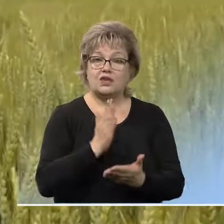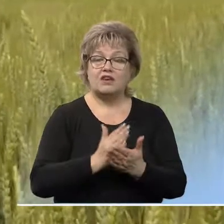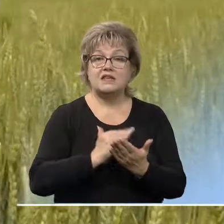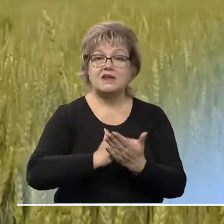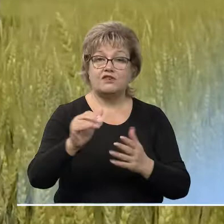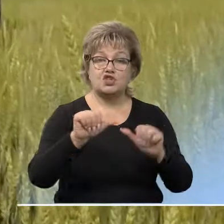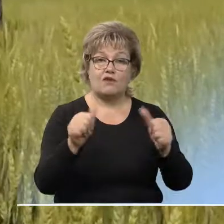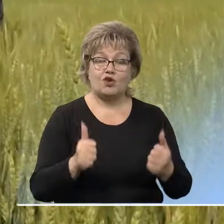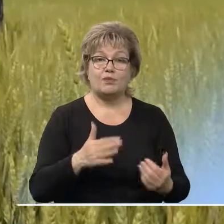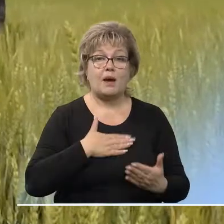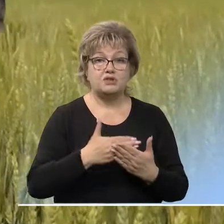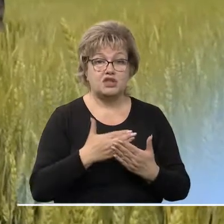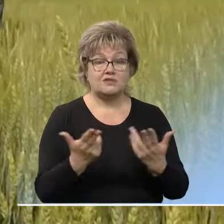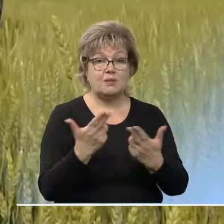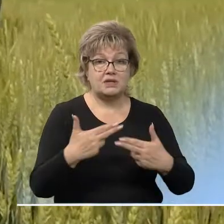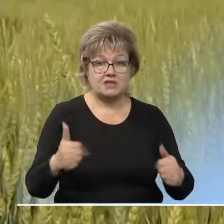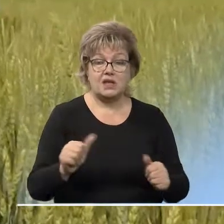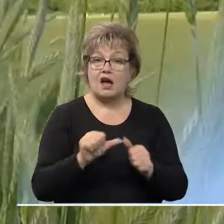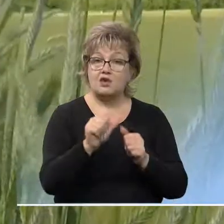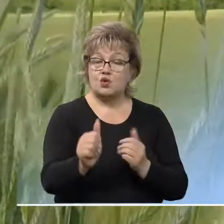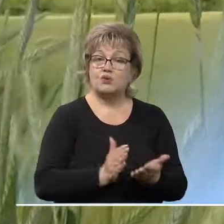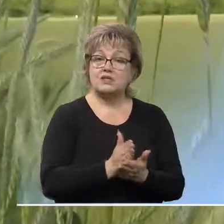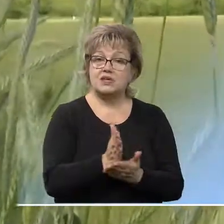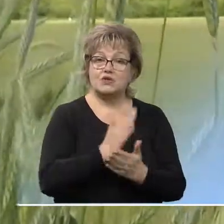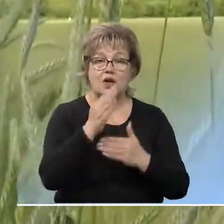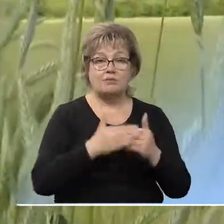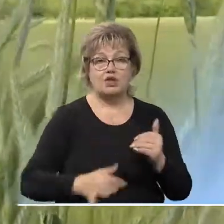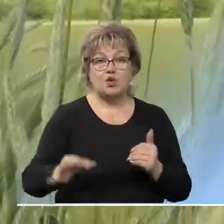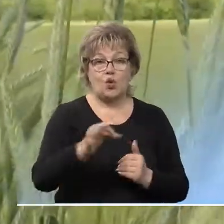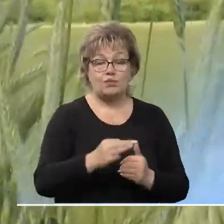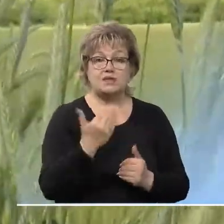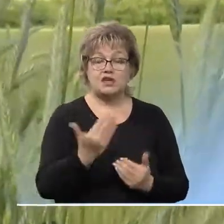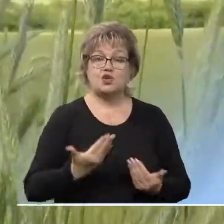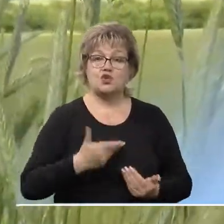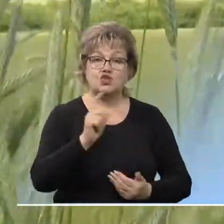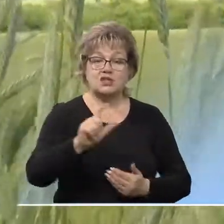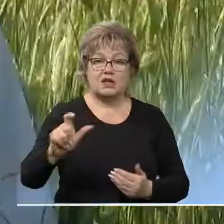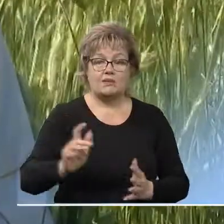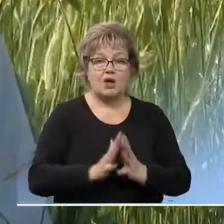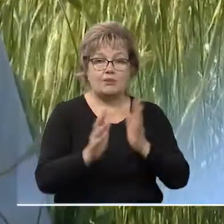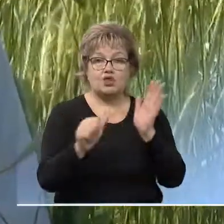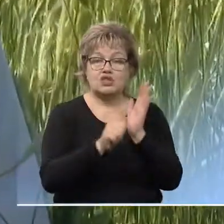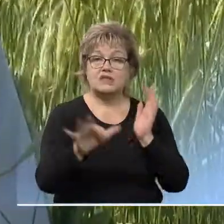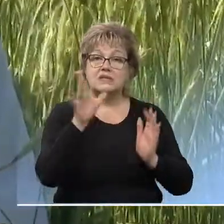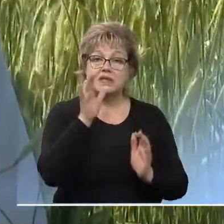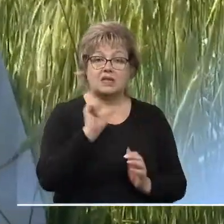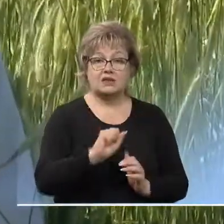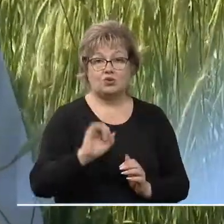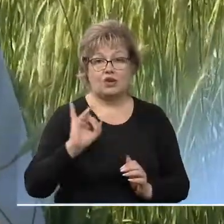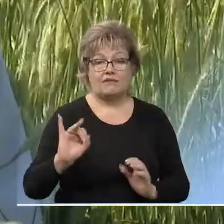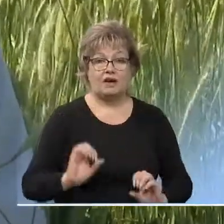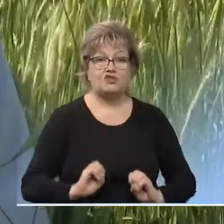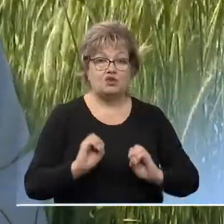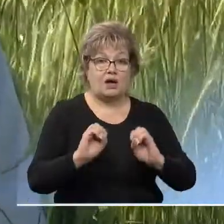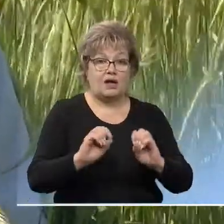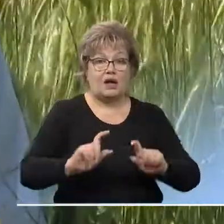которое является высшей формой общественного признания особых заслуг перед областью и ее жителями. Более 60 лет Анатолий